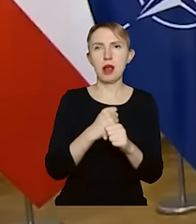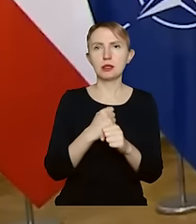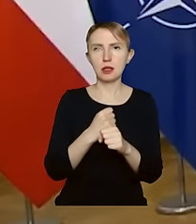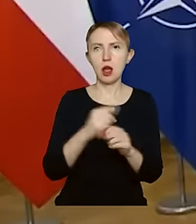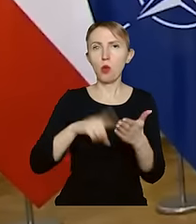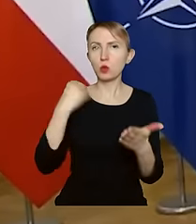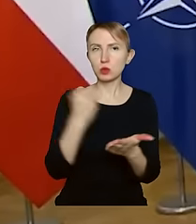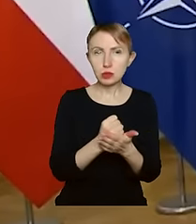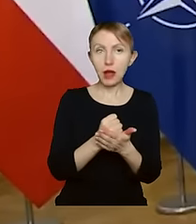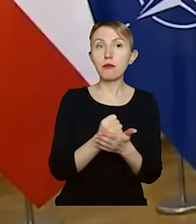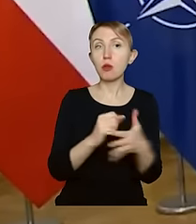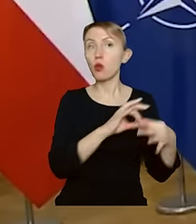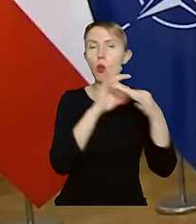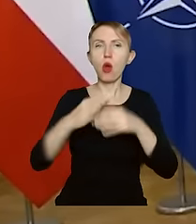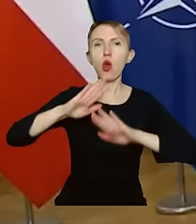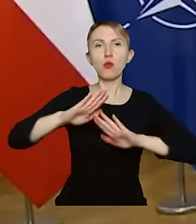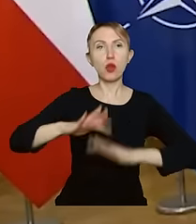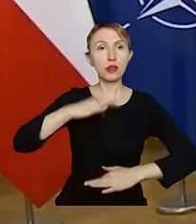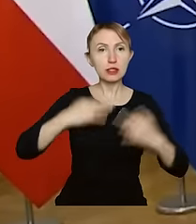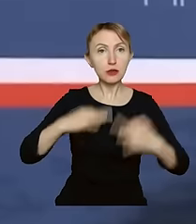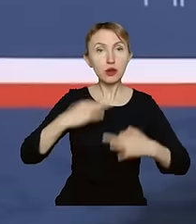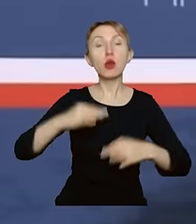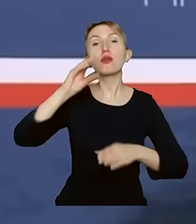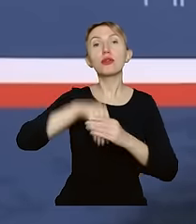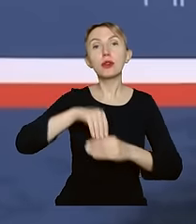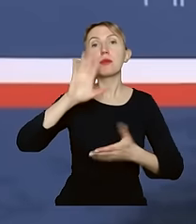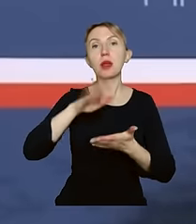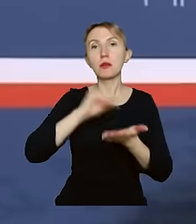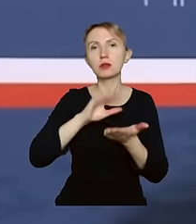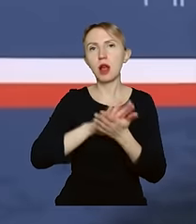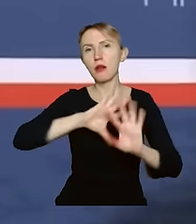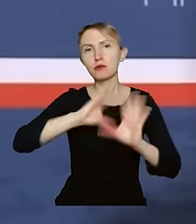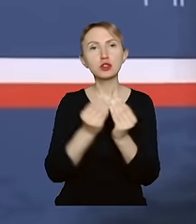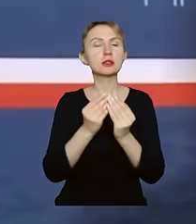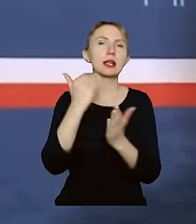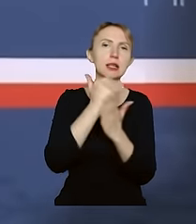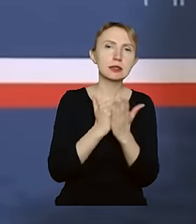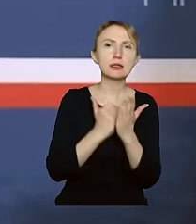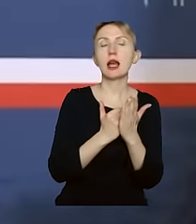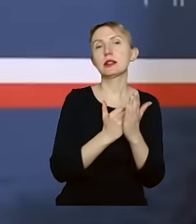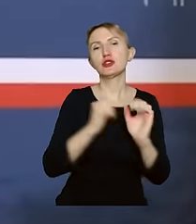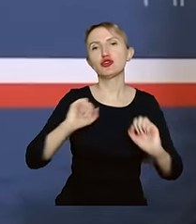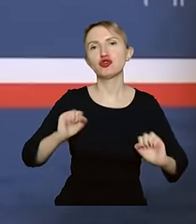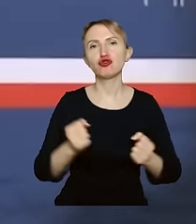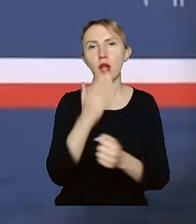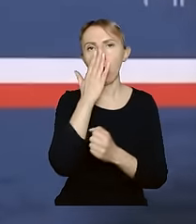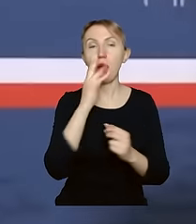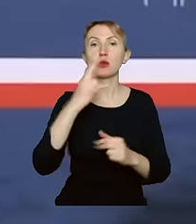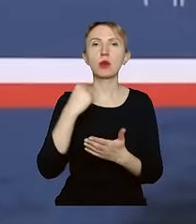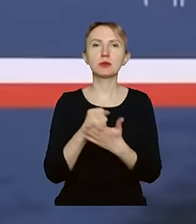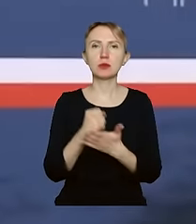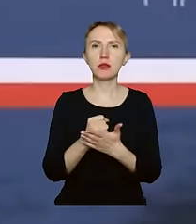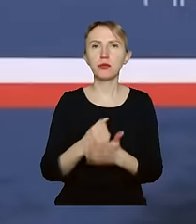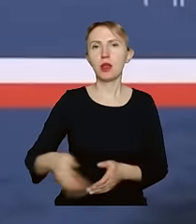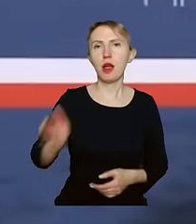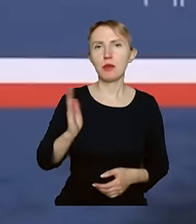ustawy dotyczące obrony cywilnej, w której będą określone wszelkie zasady i procedury działania? I druga kwestia dotycząca